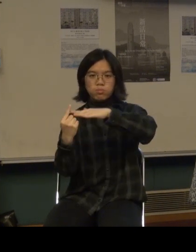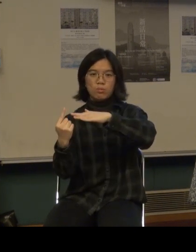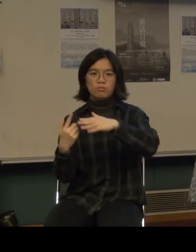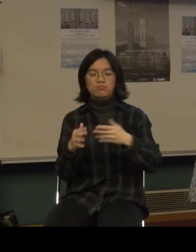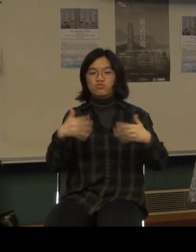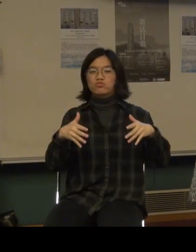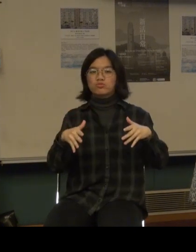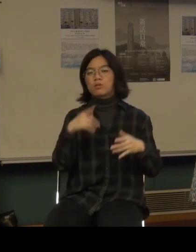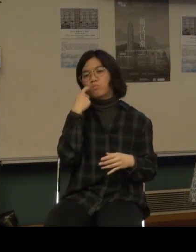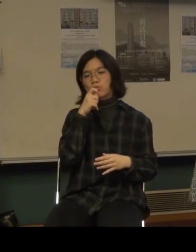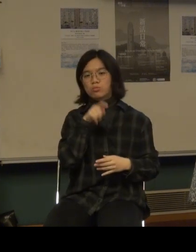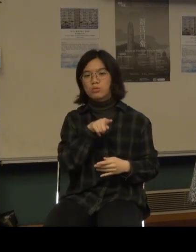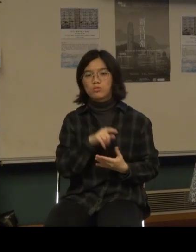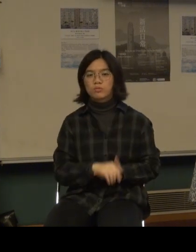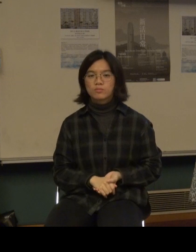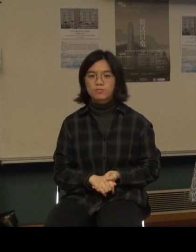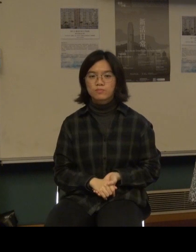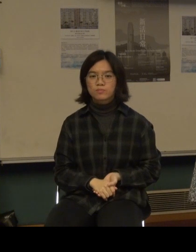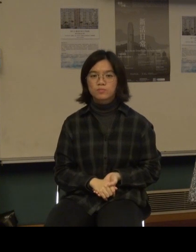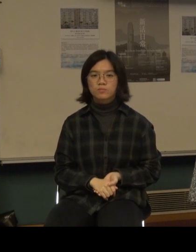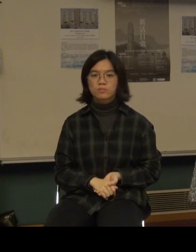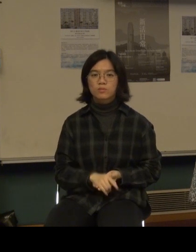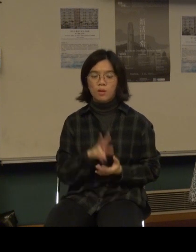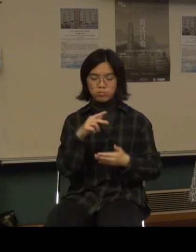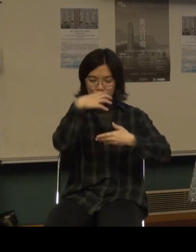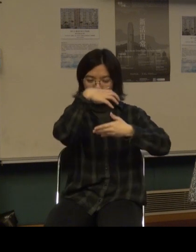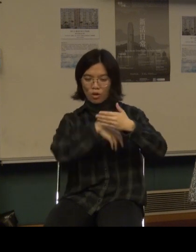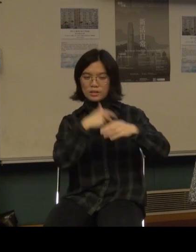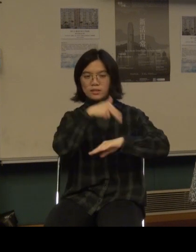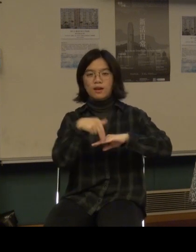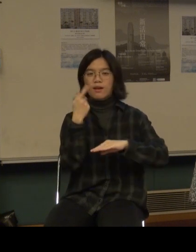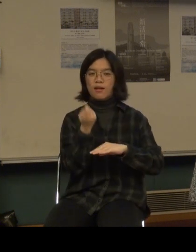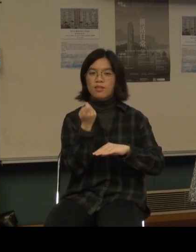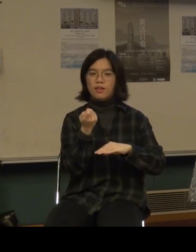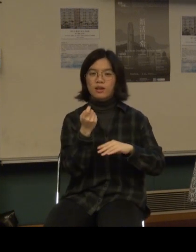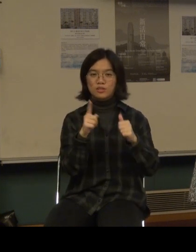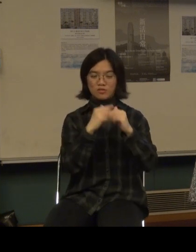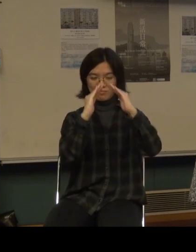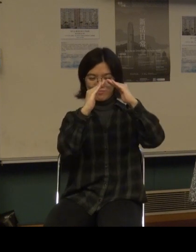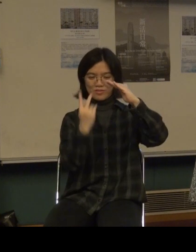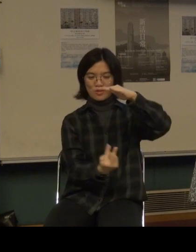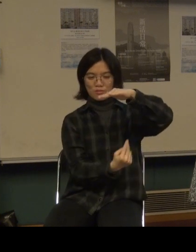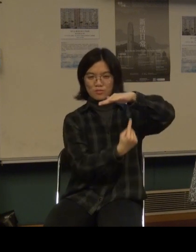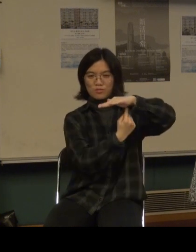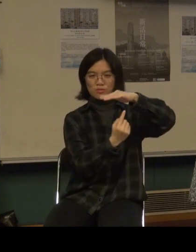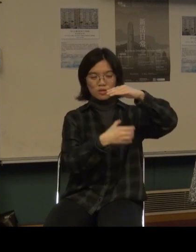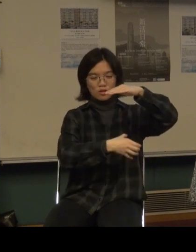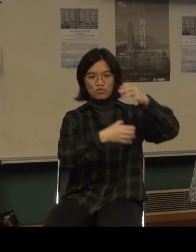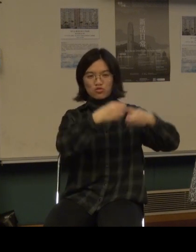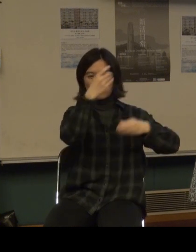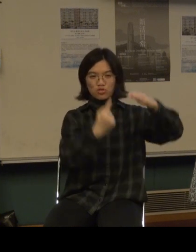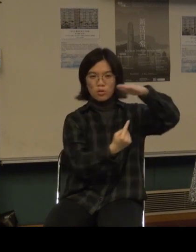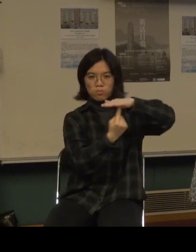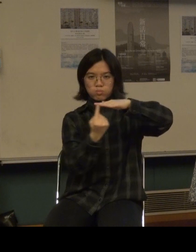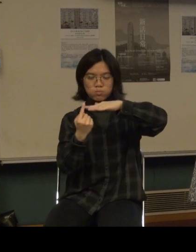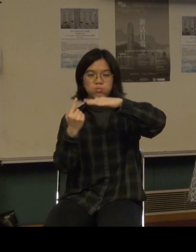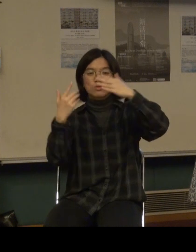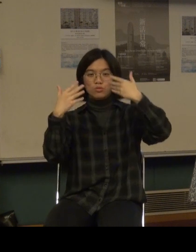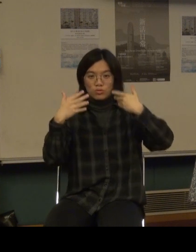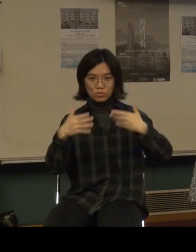市。入邊咧就係好簡單嘅，你見到呢啲磚柱啦，去頂住個混凝土嘅屋頂啦，然後咧就有好多嘅台面